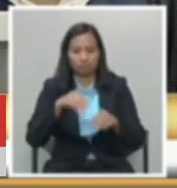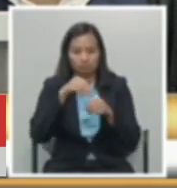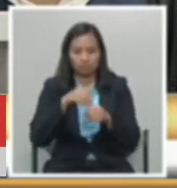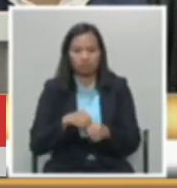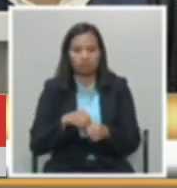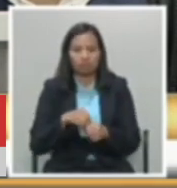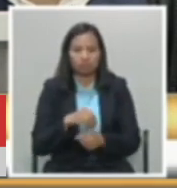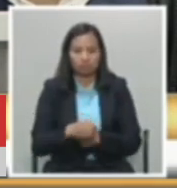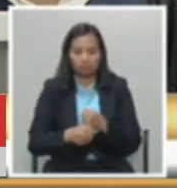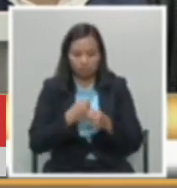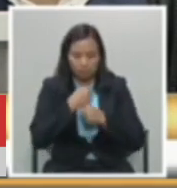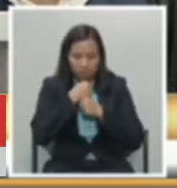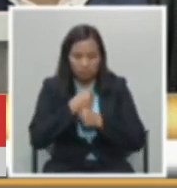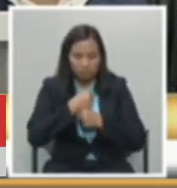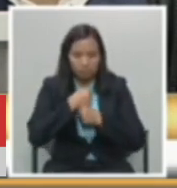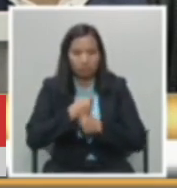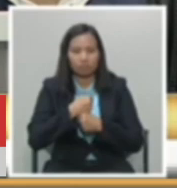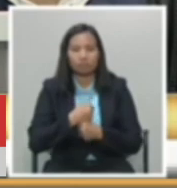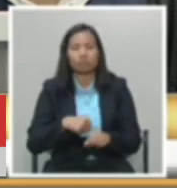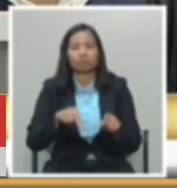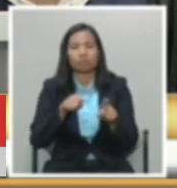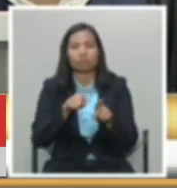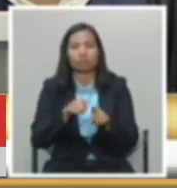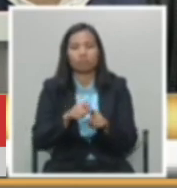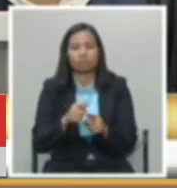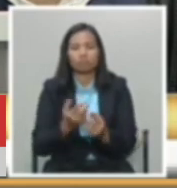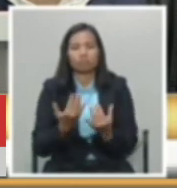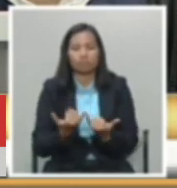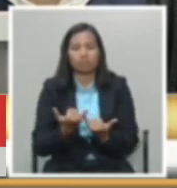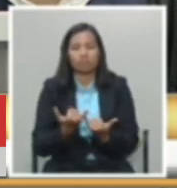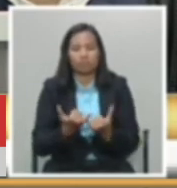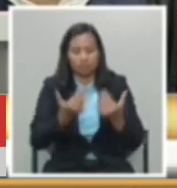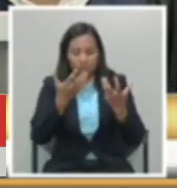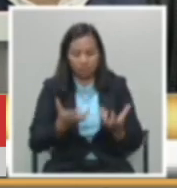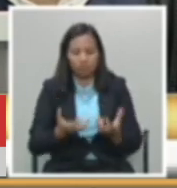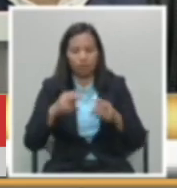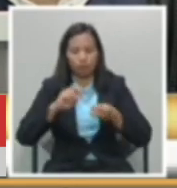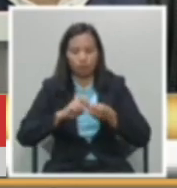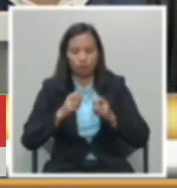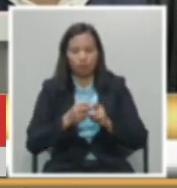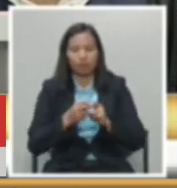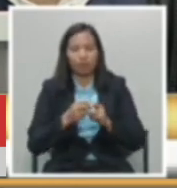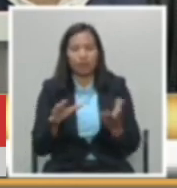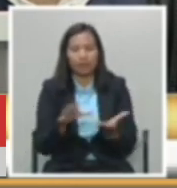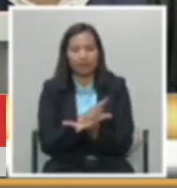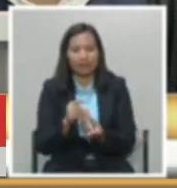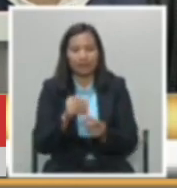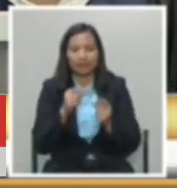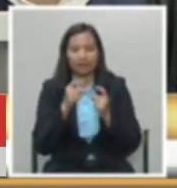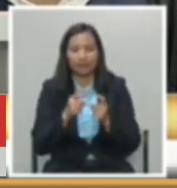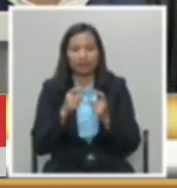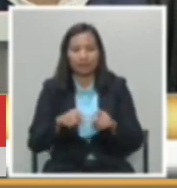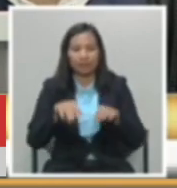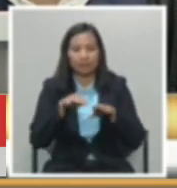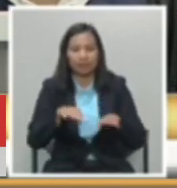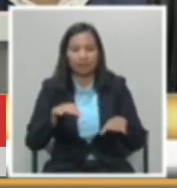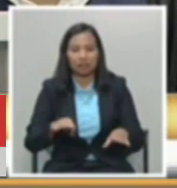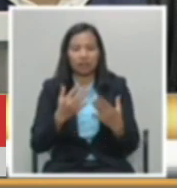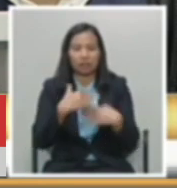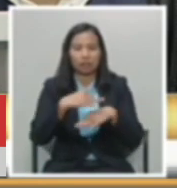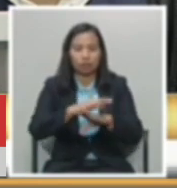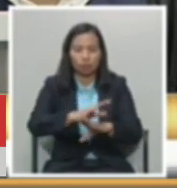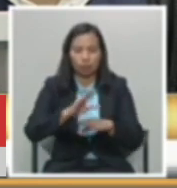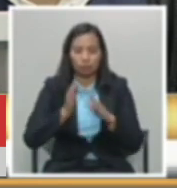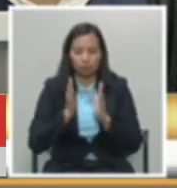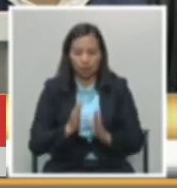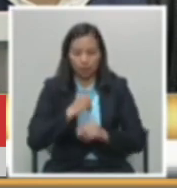แก่แล้วในสภาวะเช่นนี้ในยุคโลกาภิวัตน์นี่ค่ะสังคมที่เต็มไปด้วยอันตรายนี่เด็กอยู่กับคนแก่ท่านลองนึกดูนะ